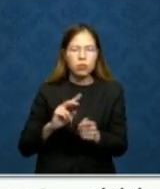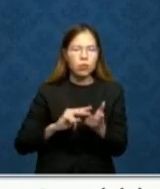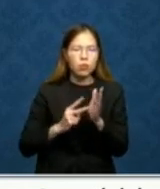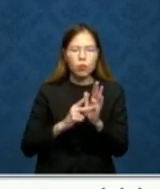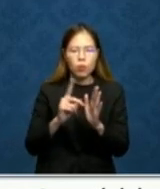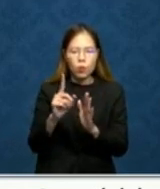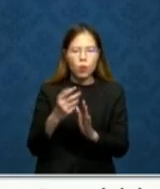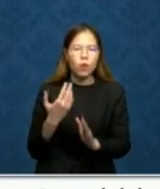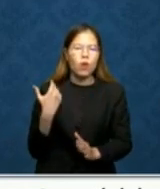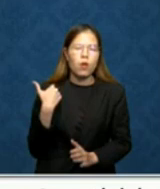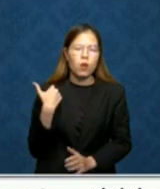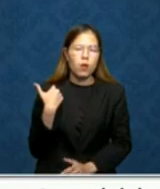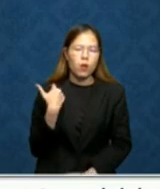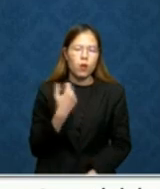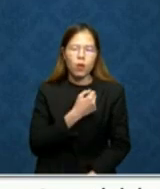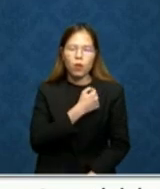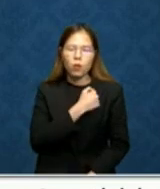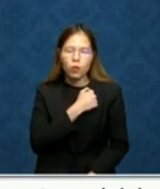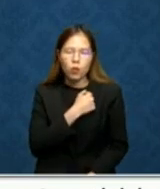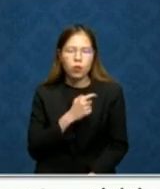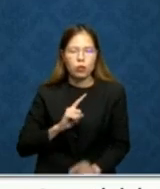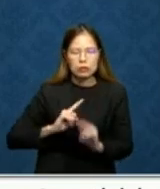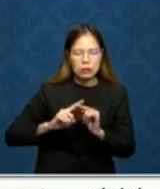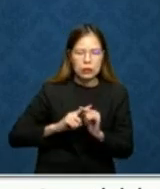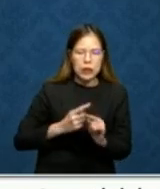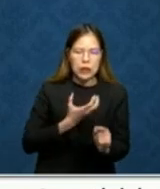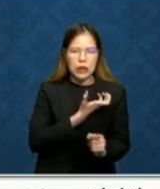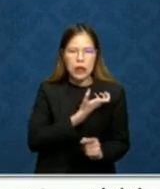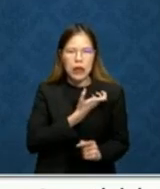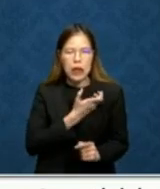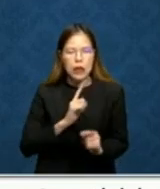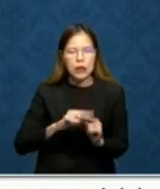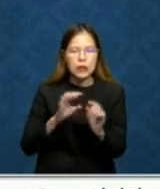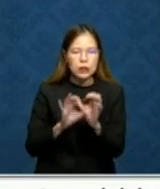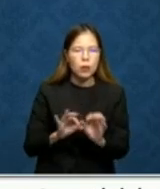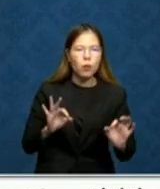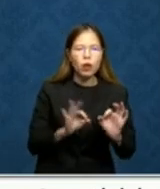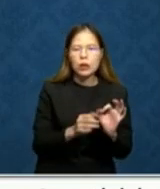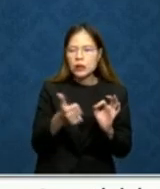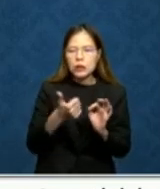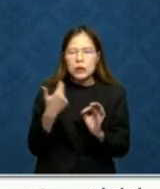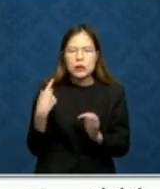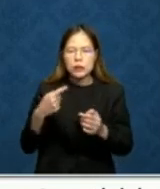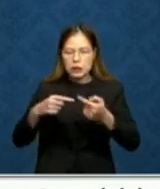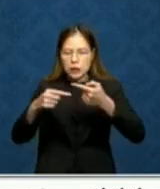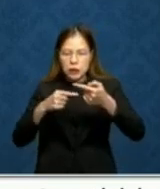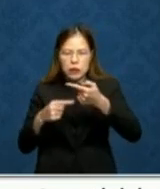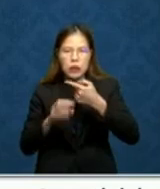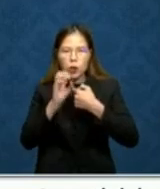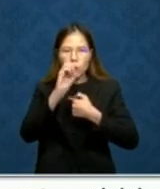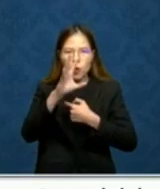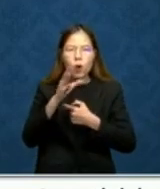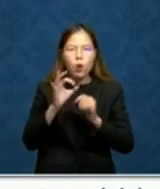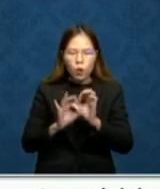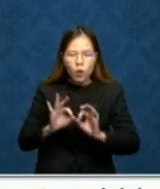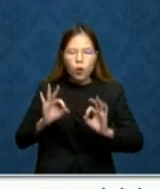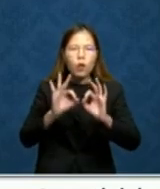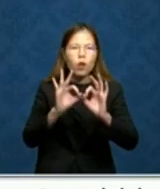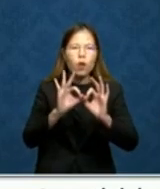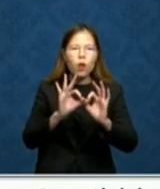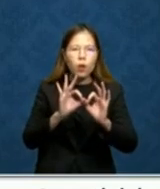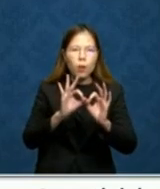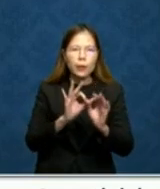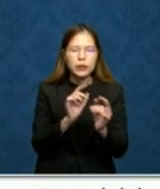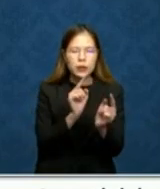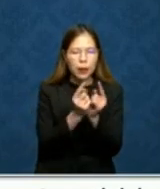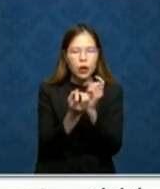ไม่ได้หมายความว่าความทุกข์ของบรรดาสมาชิกสตรีในสภาแห่งนี้สำคัญกว่าคนอื่นค่ะเมสเซจที่ดิฉันต้องการจะบอกทุกคนก็คือเรื่องนี้มันเกิดขึ้นได้กับทุกคน